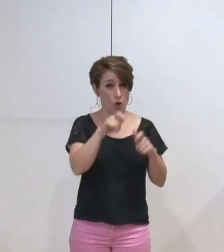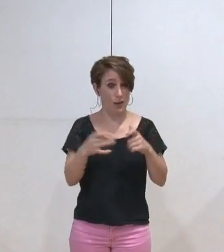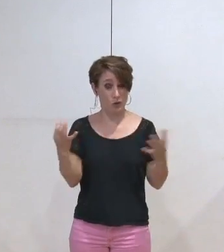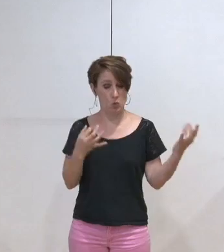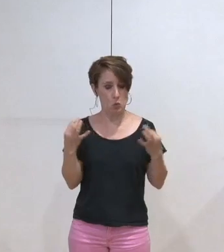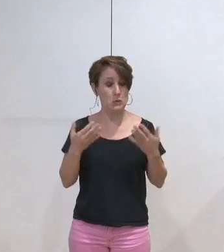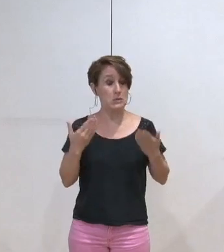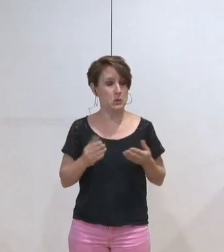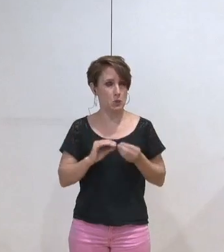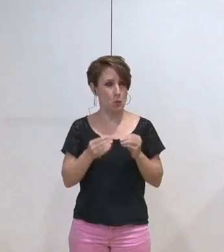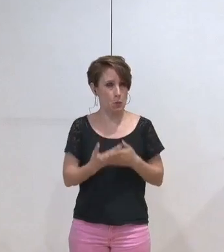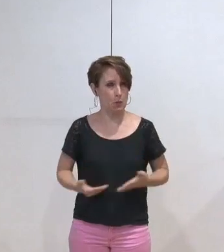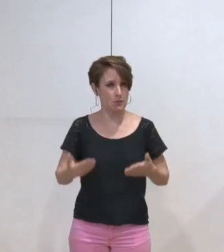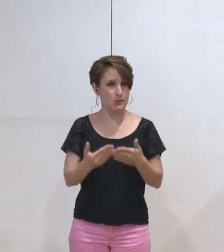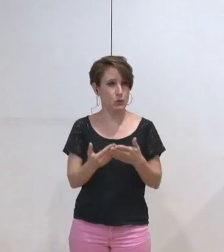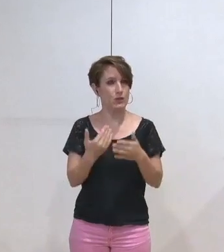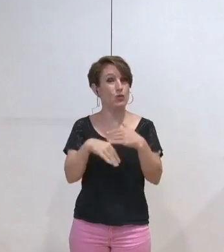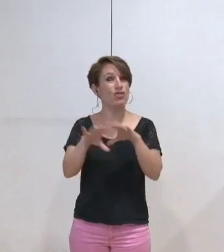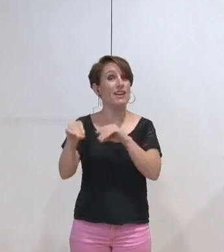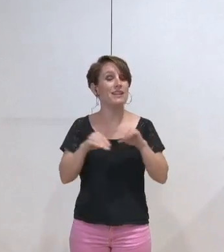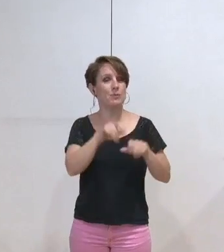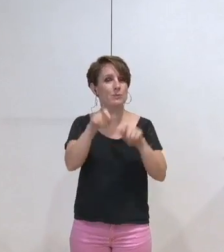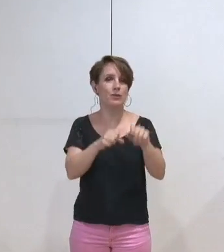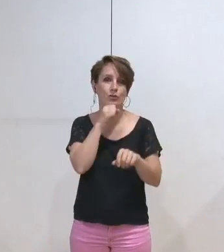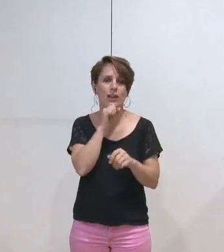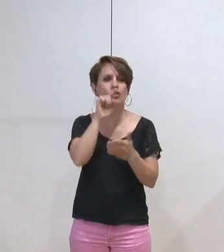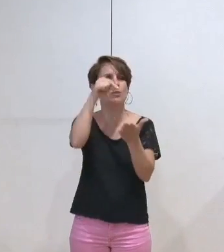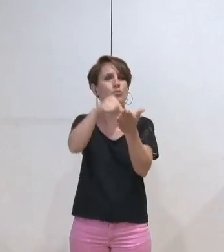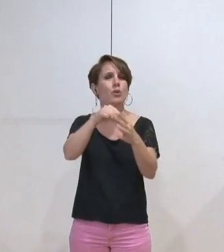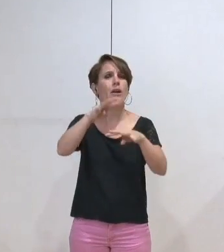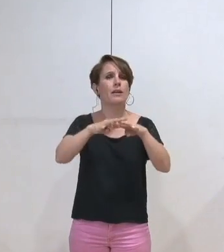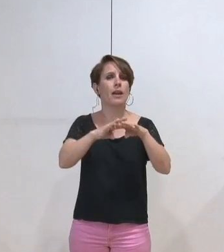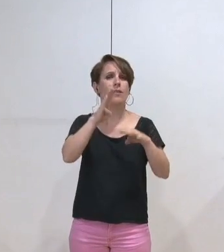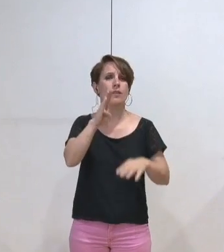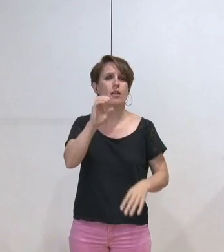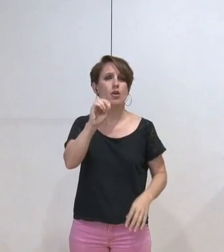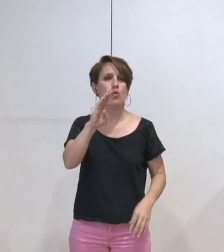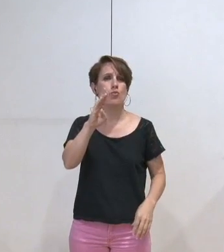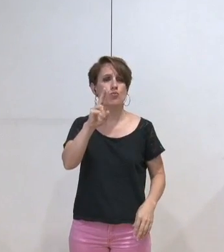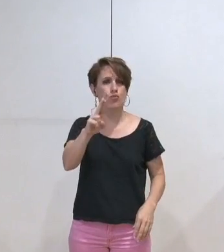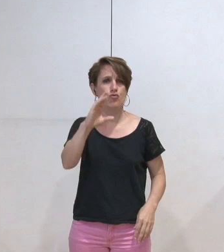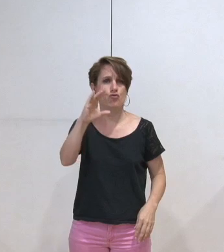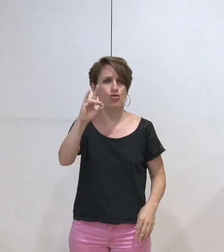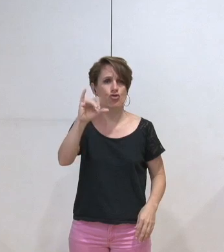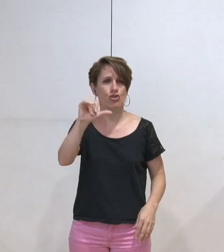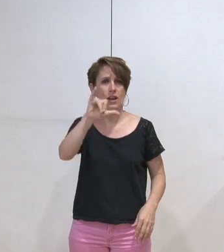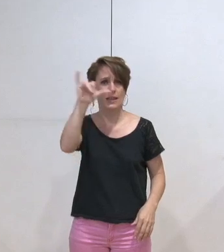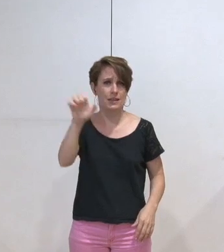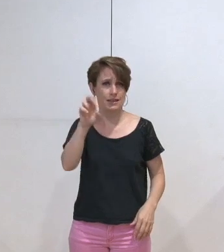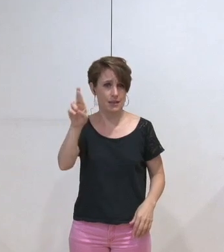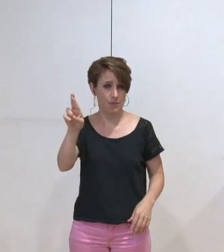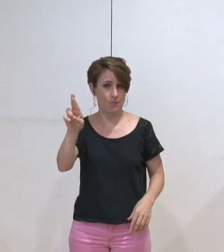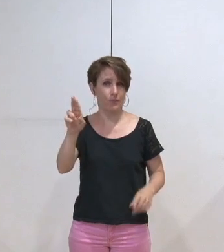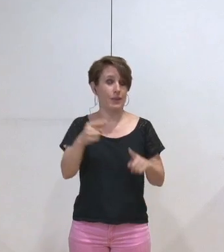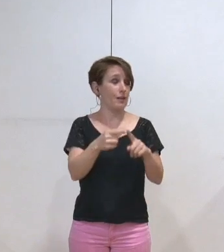bouchailler je me permets ainsi de vous présenter rapidement le problème à la veille des vacances le 11 juin votre municipalité informe les résidents qu'elle